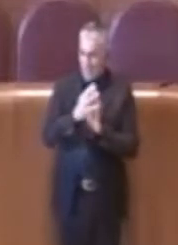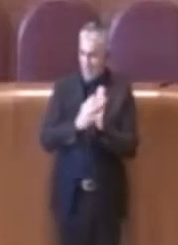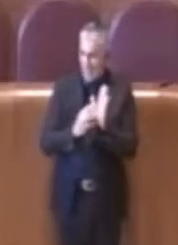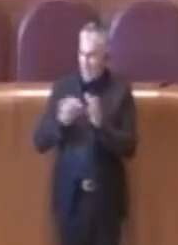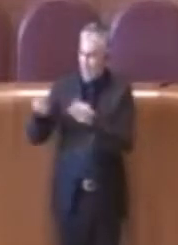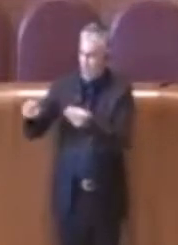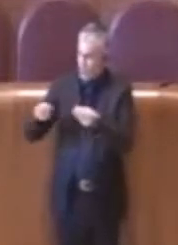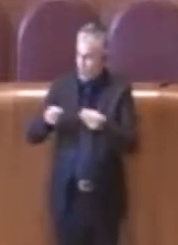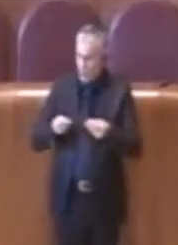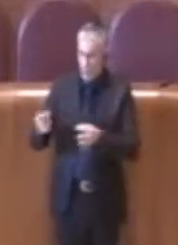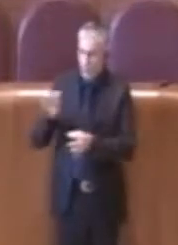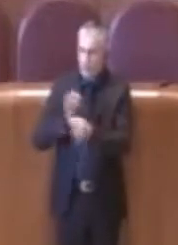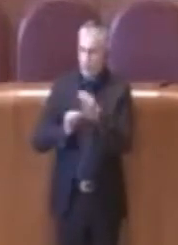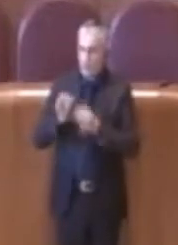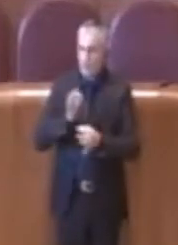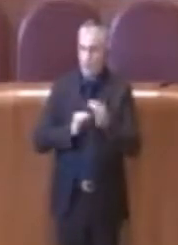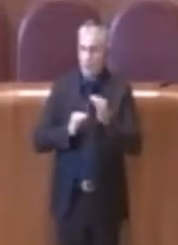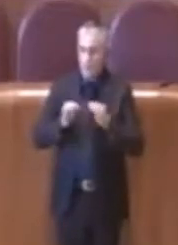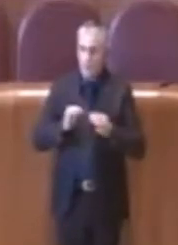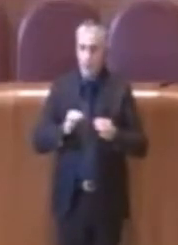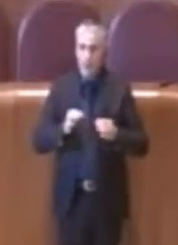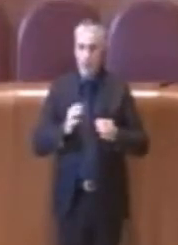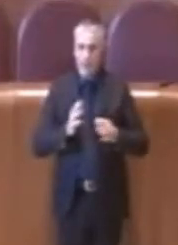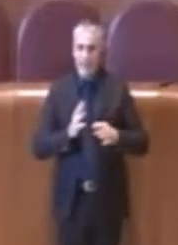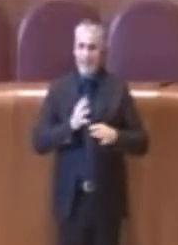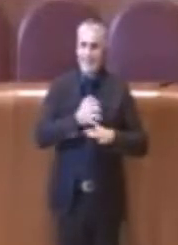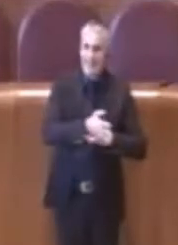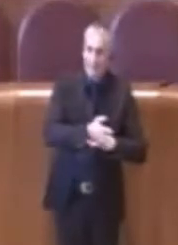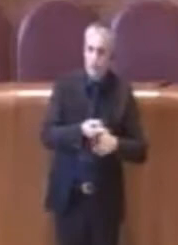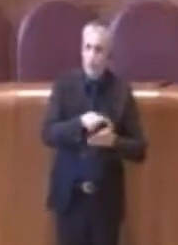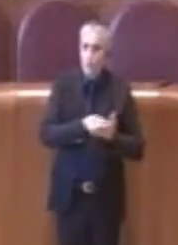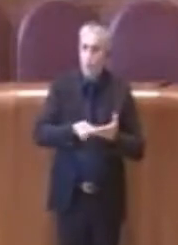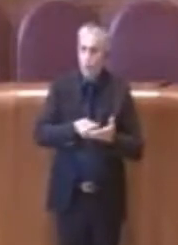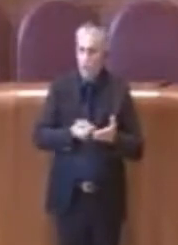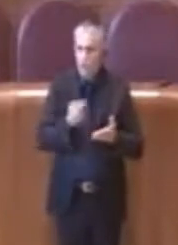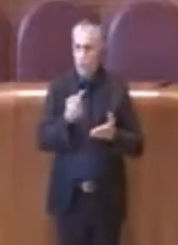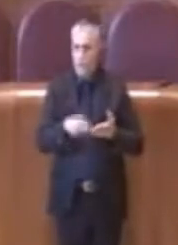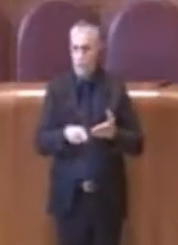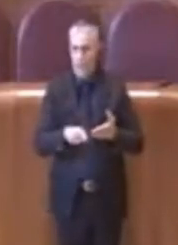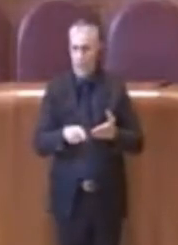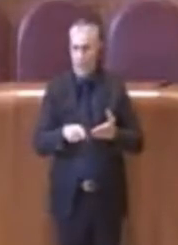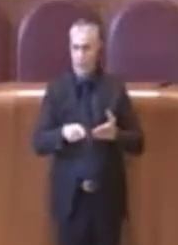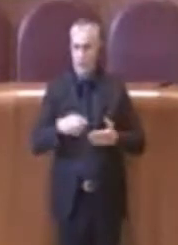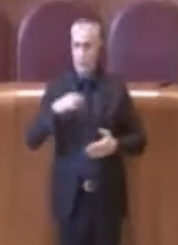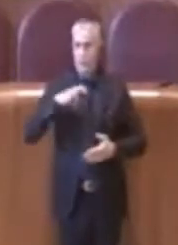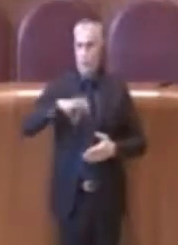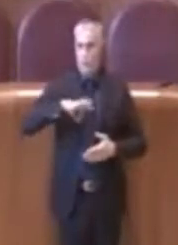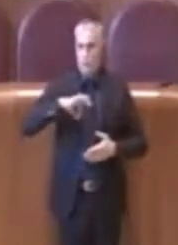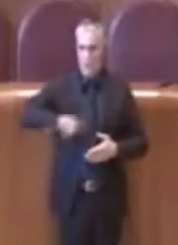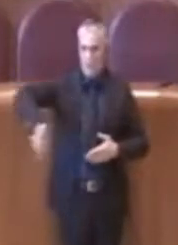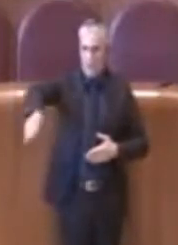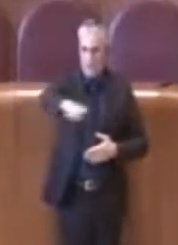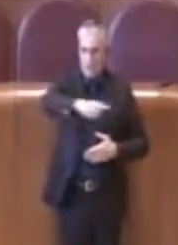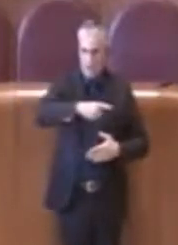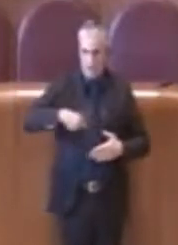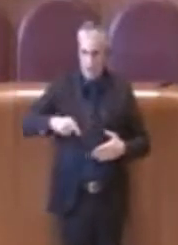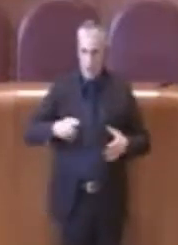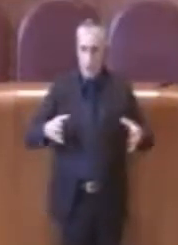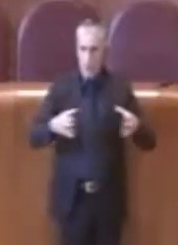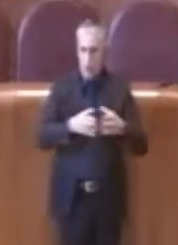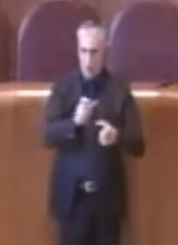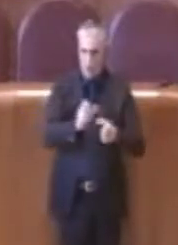gli ambiti di intervento dei progetti utili alla collettività, ambiti relativi all'ambiente, al